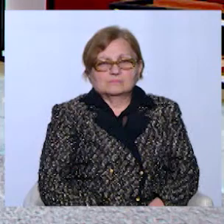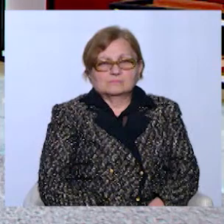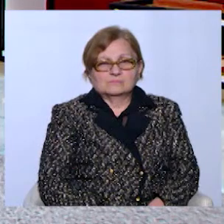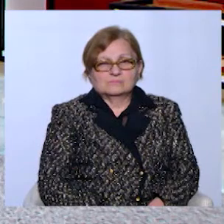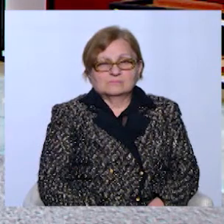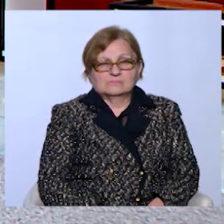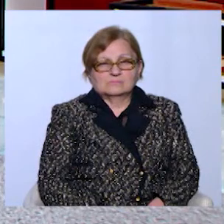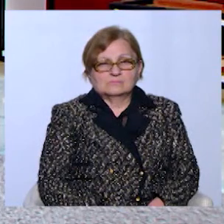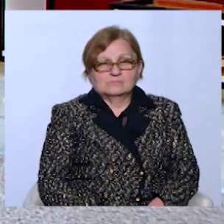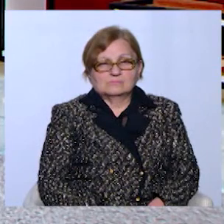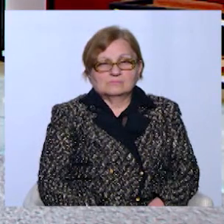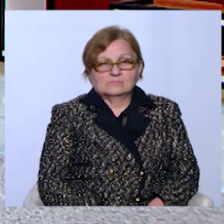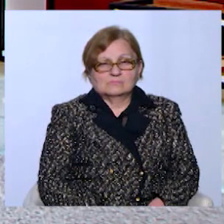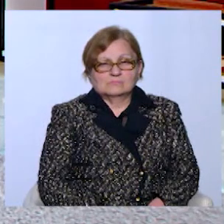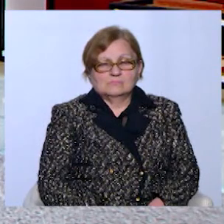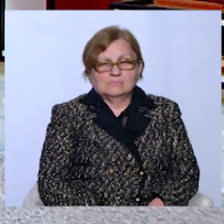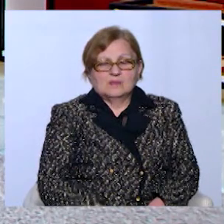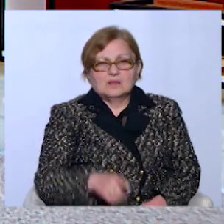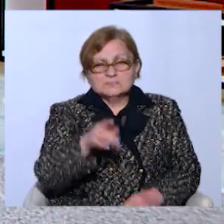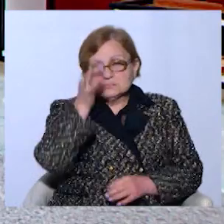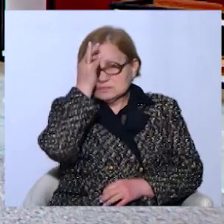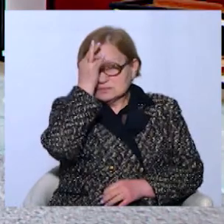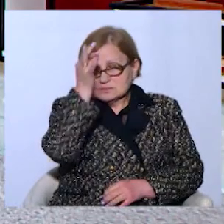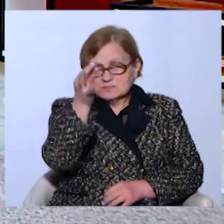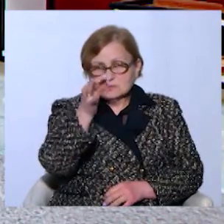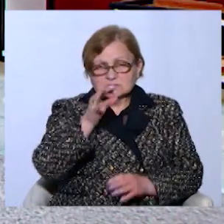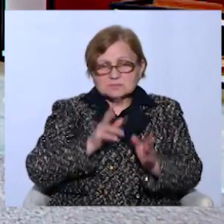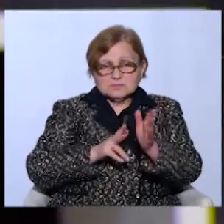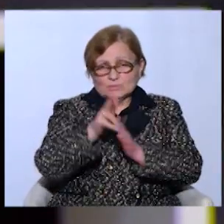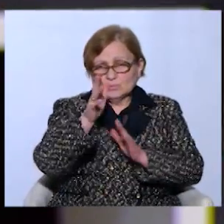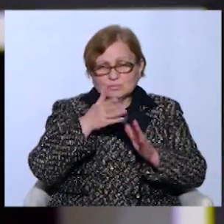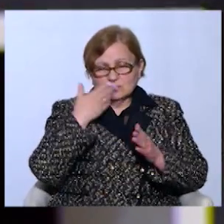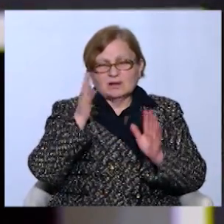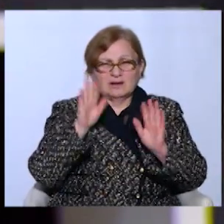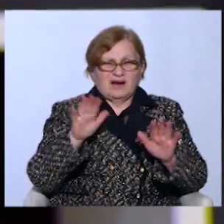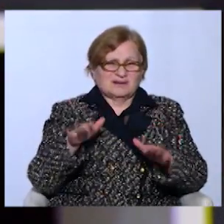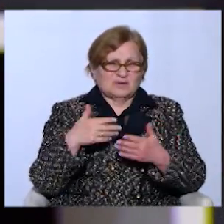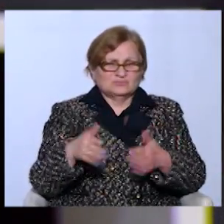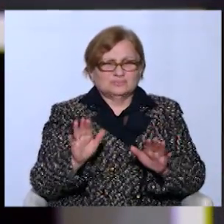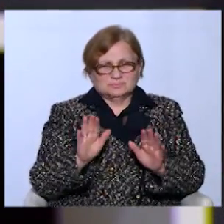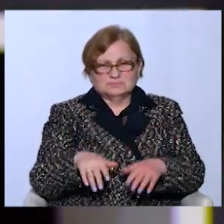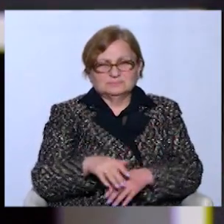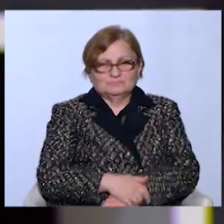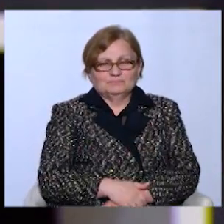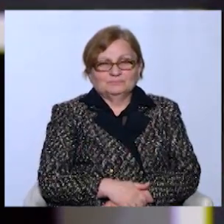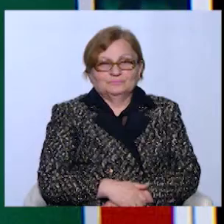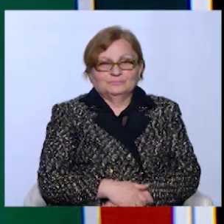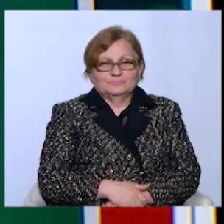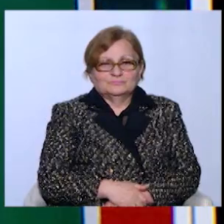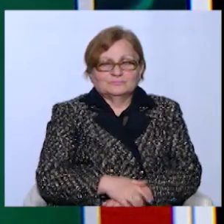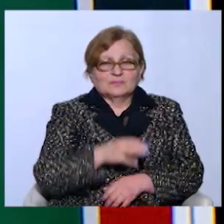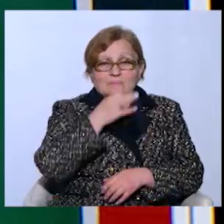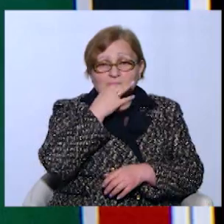ახლა თუ ძალიან სწორად არ გამოგივათ ეს ხაზებზე გაჭრილი არაუშავს, ამას მერე თქვენ როცა